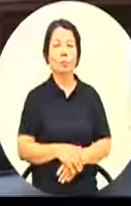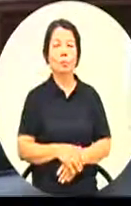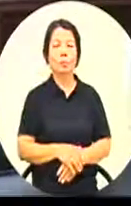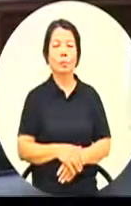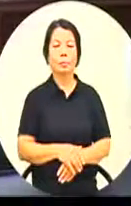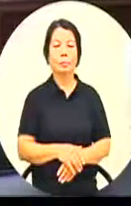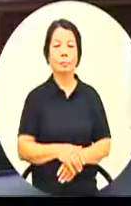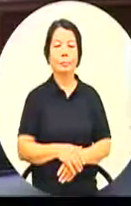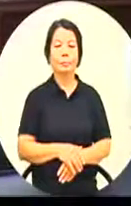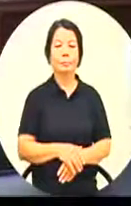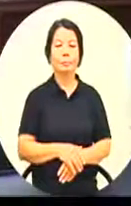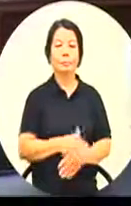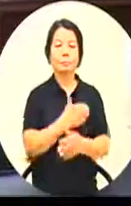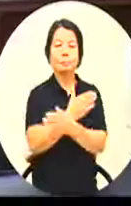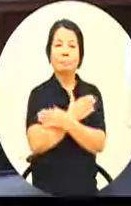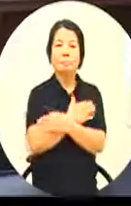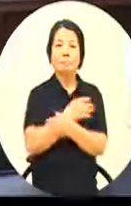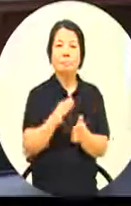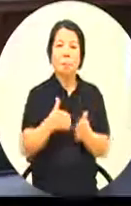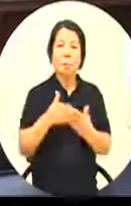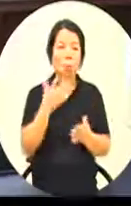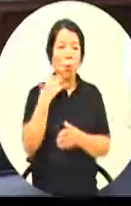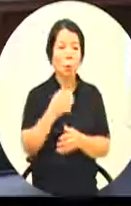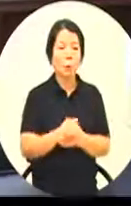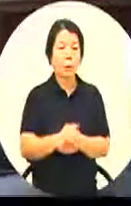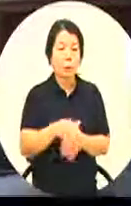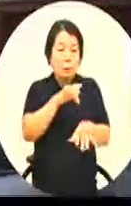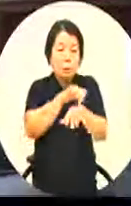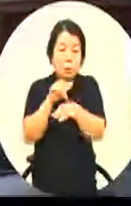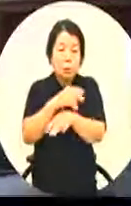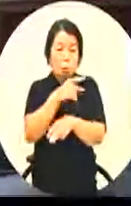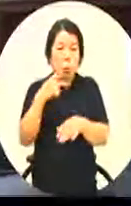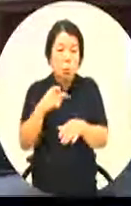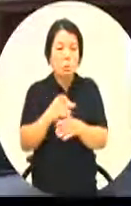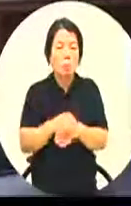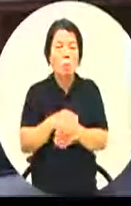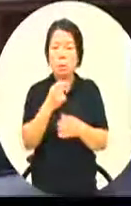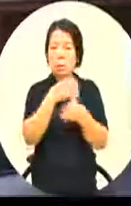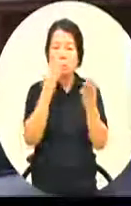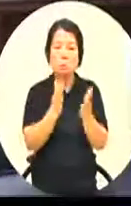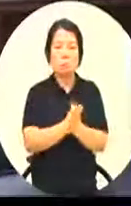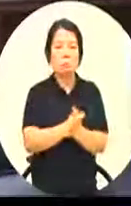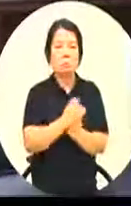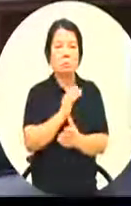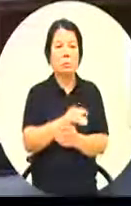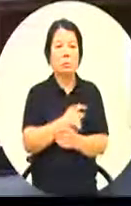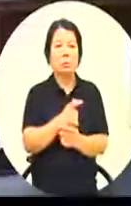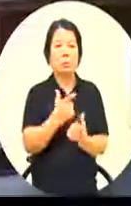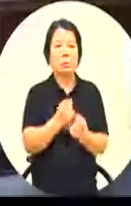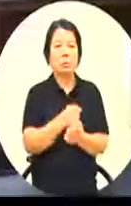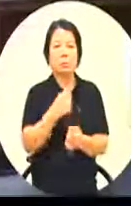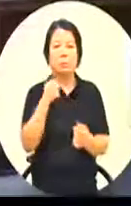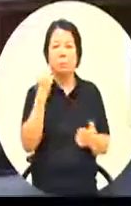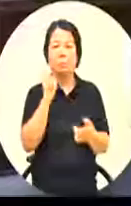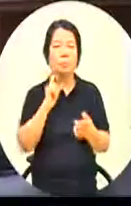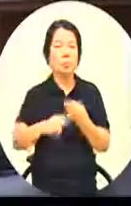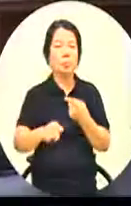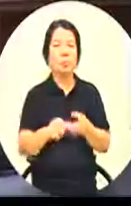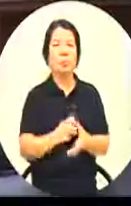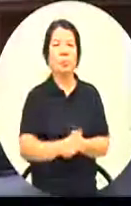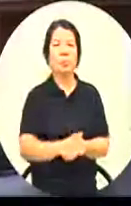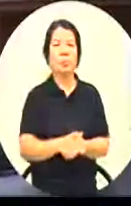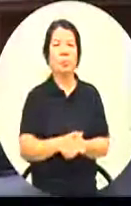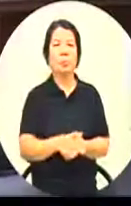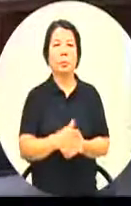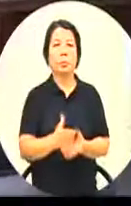小就给他抹杀这个，不给他接触，完全不给他接触英语，我觉得到，因为我们小学现在一年级开始，有些学校是一